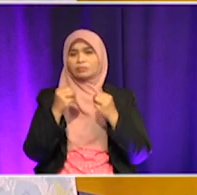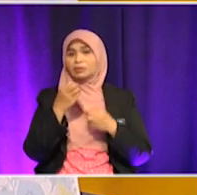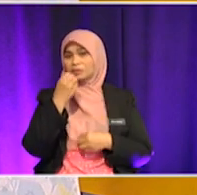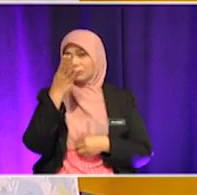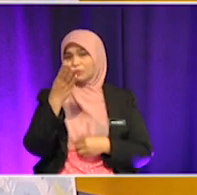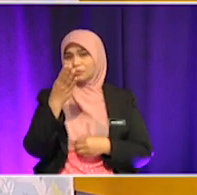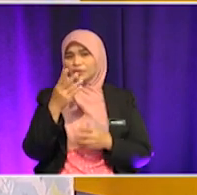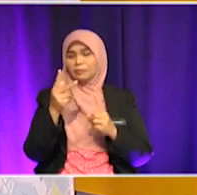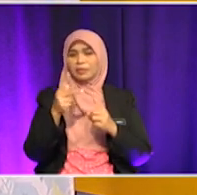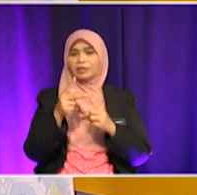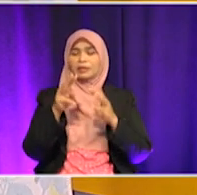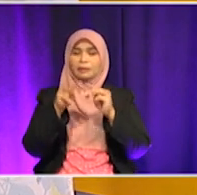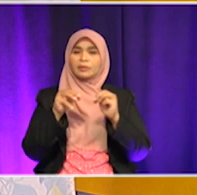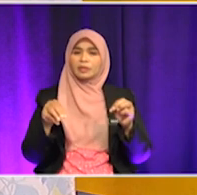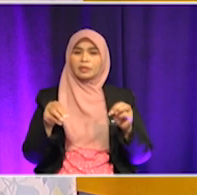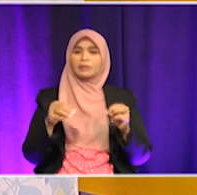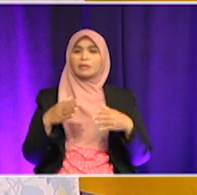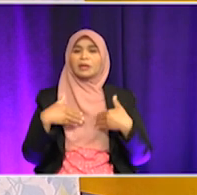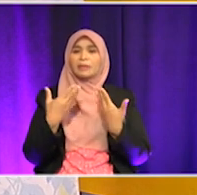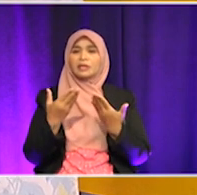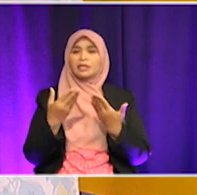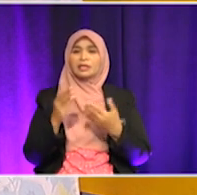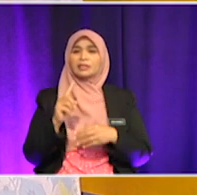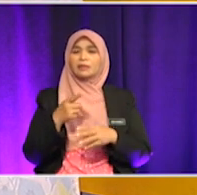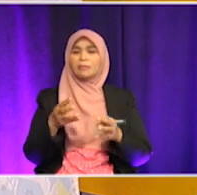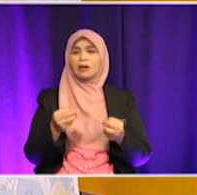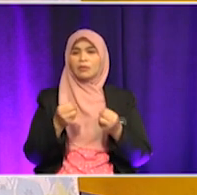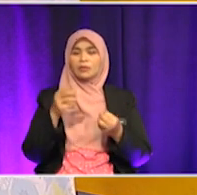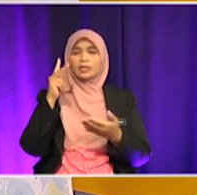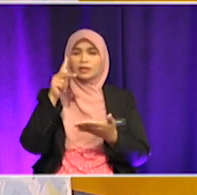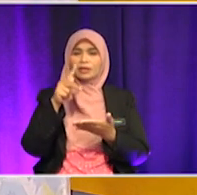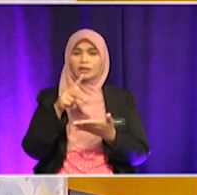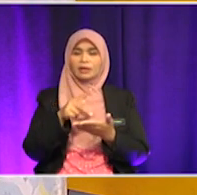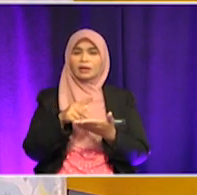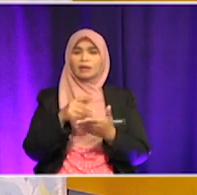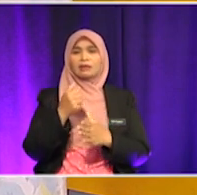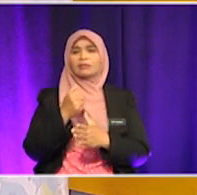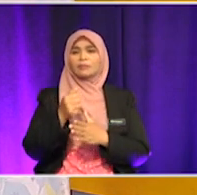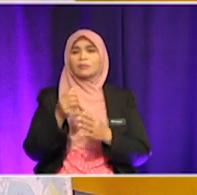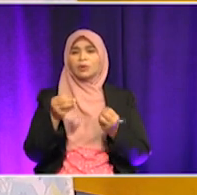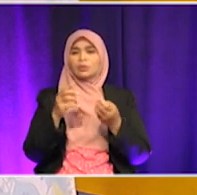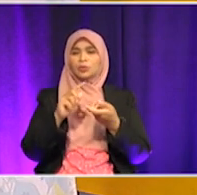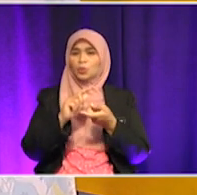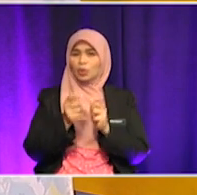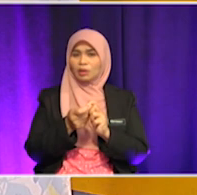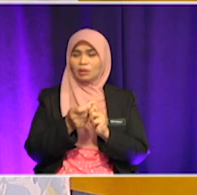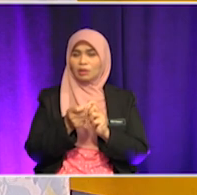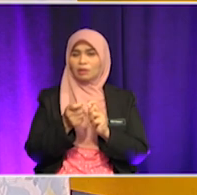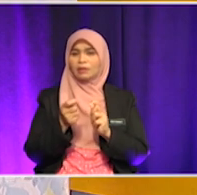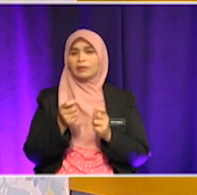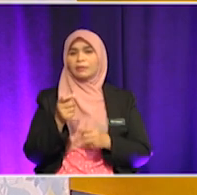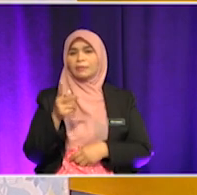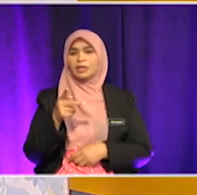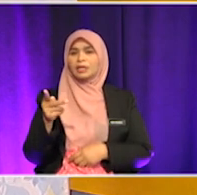bagaimana kita nak mengenali ungkapan algebra, macam mana kita nak tukarkan rumus, tukarkan perkara rumus algebra